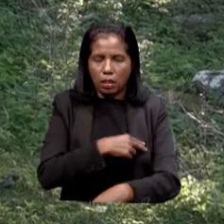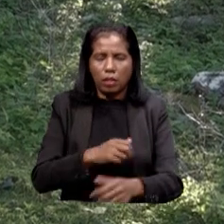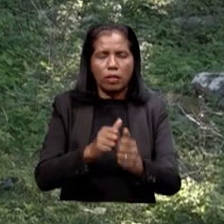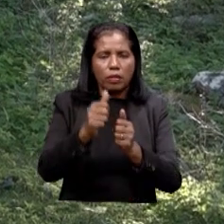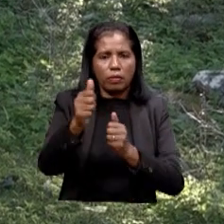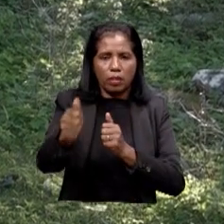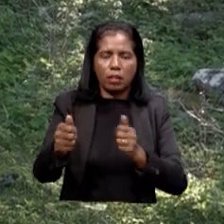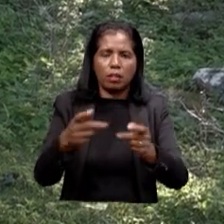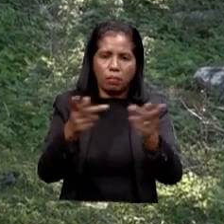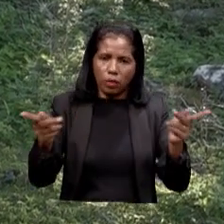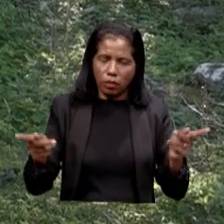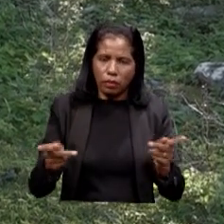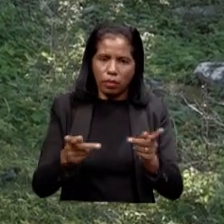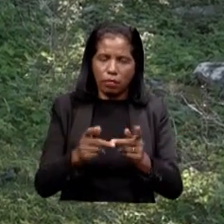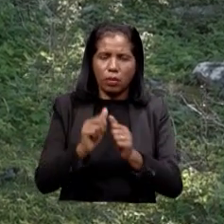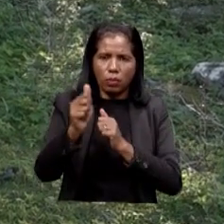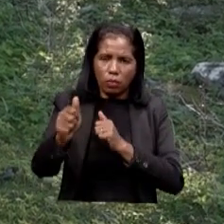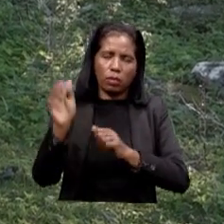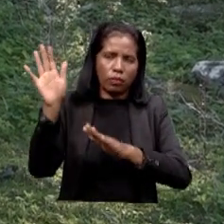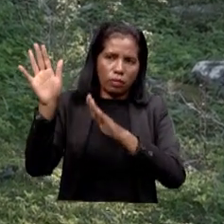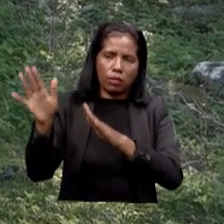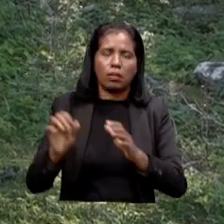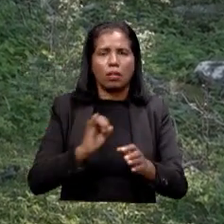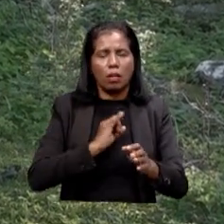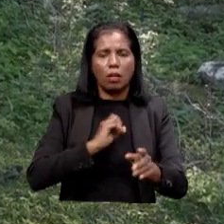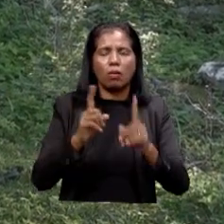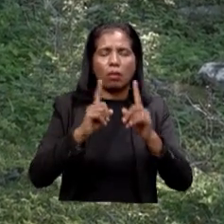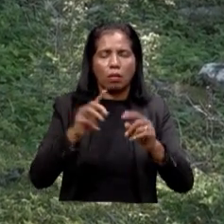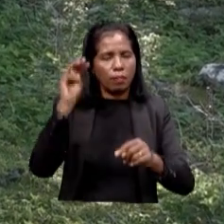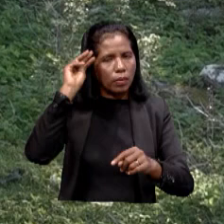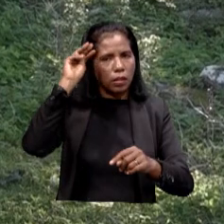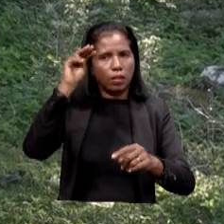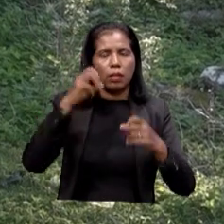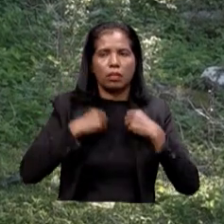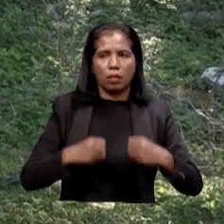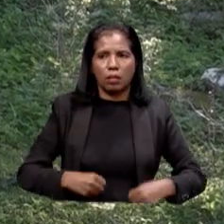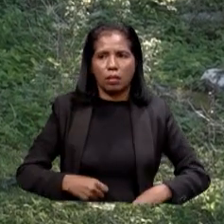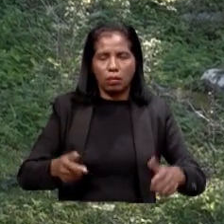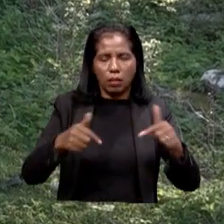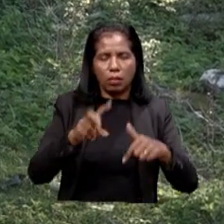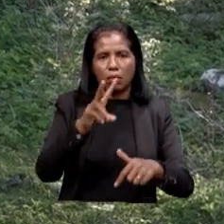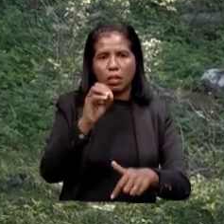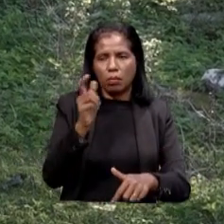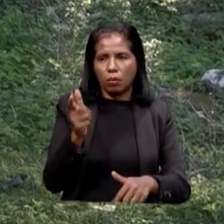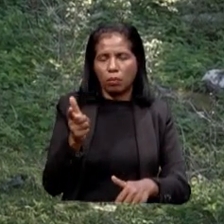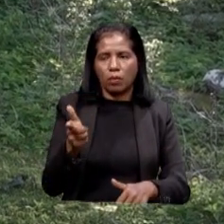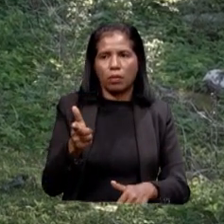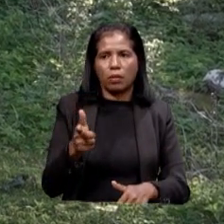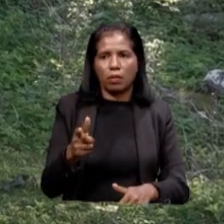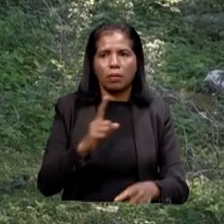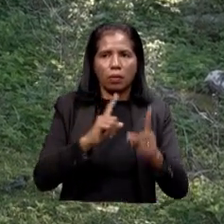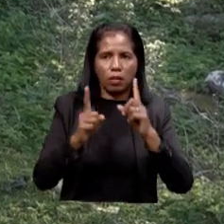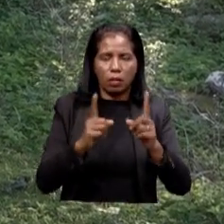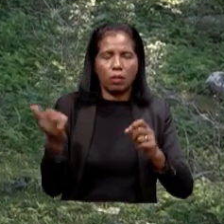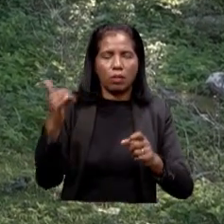no remotas, nebe afuindaku. Kuliah bahwe Ministra Saudi, mai be 2020 mene ami kuliah bahwe sirah be